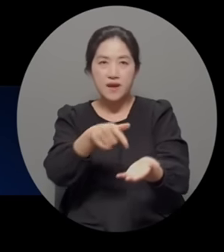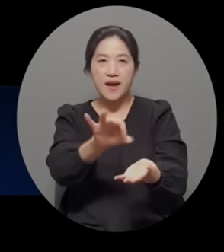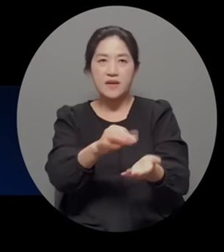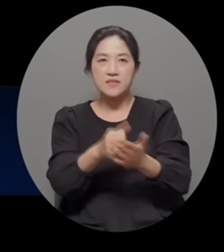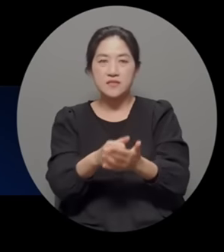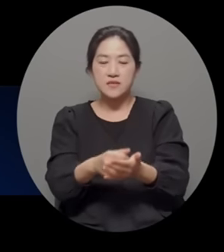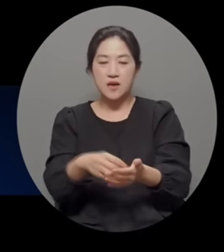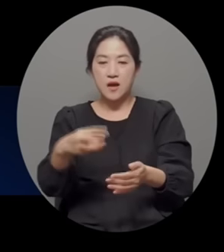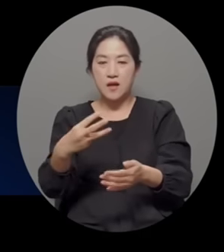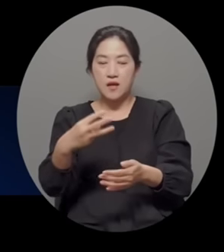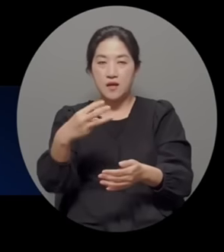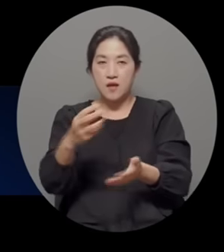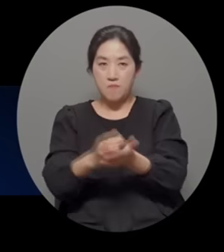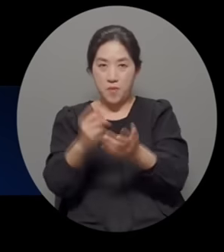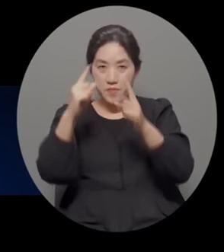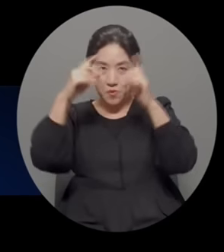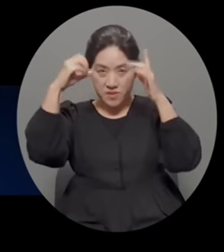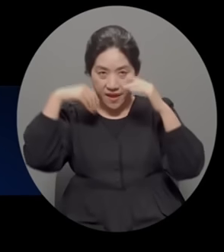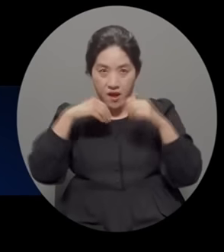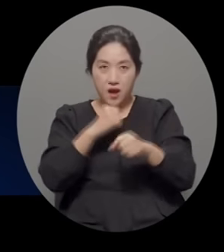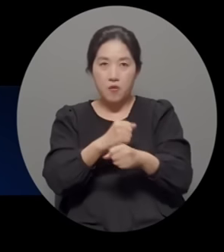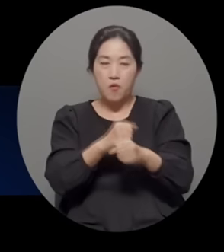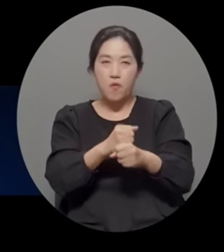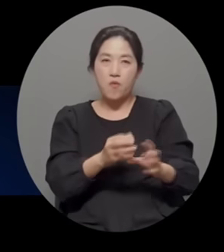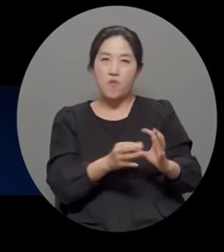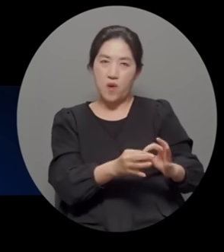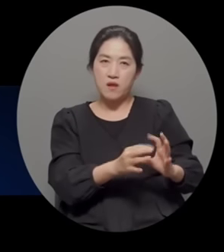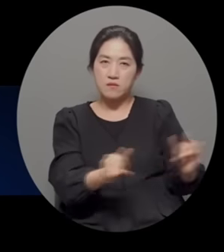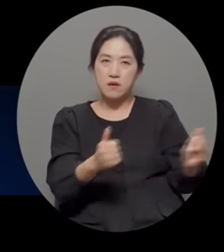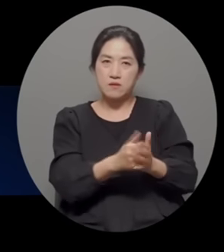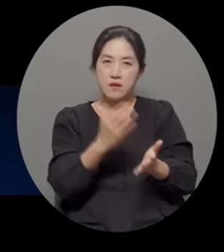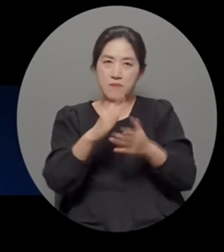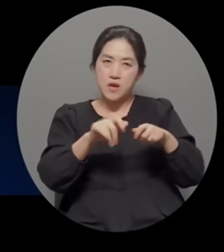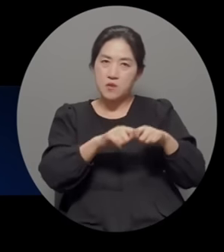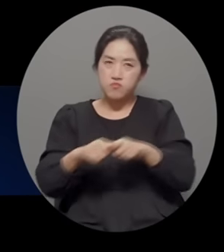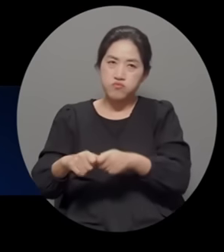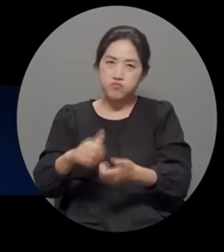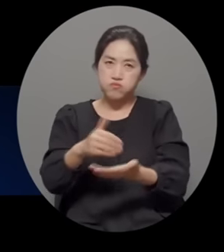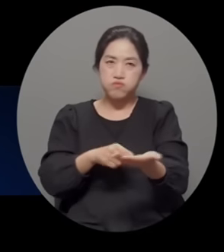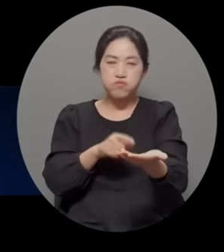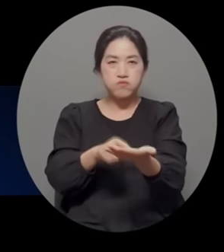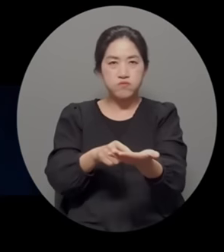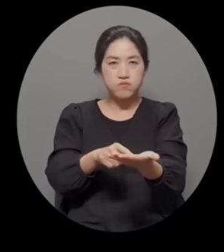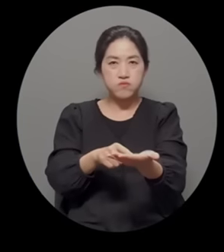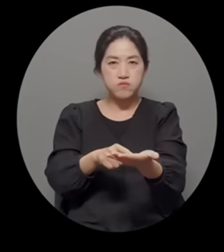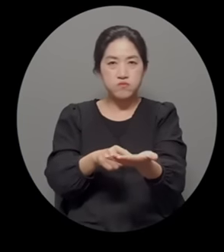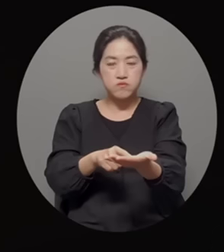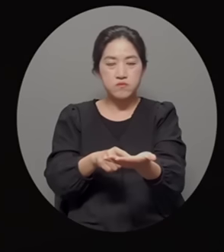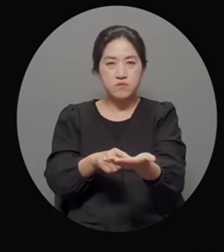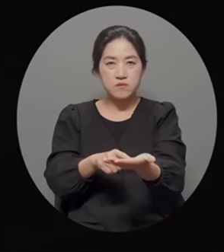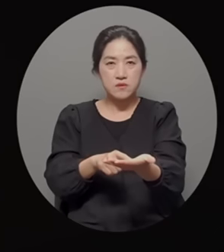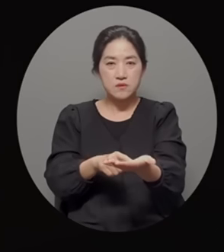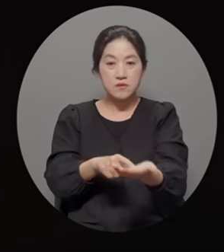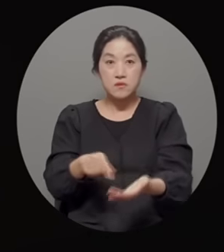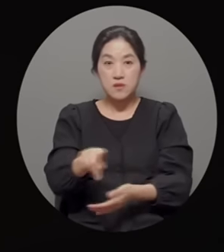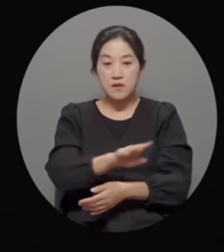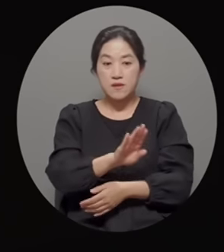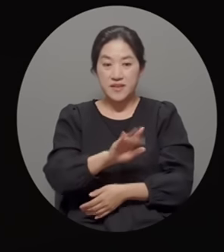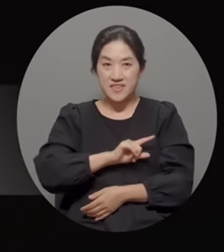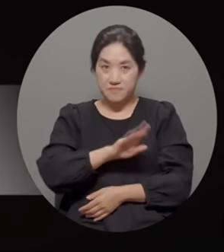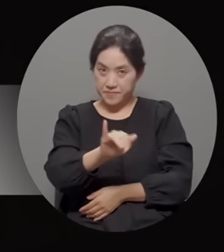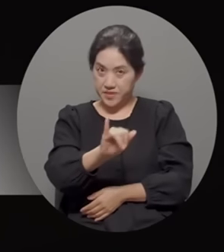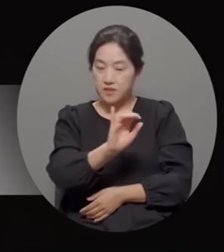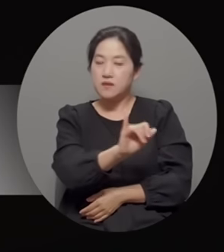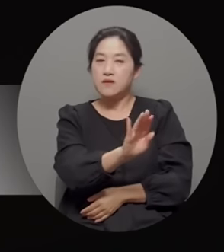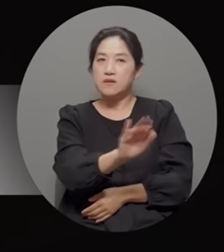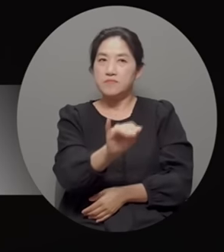그 구성원에 대한 이야기들을 굉장히 자세하게 나눈 한 거예요. 이들은 B 씨의 로스쿨